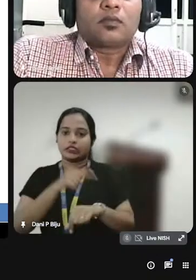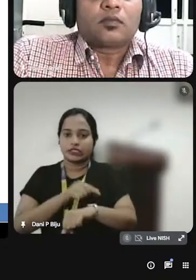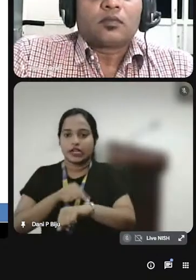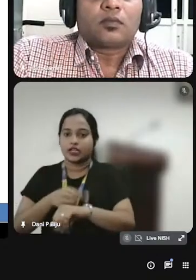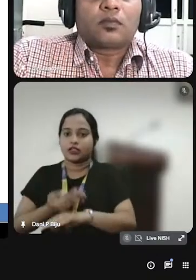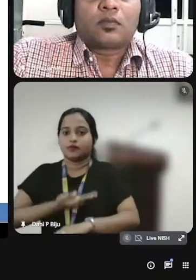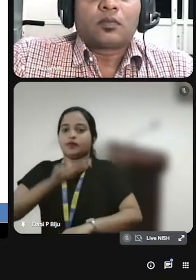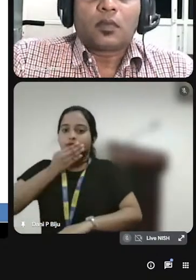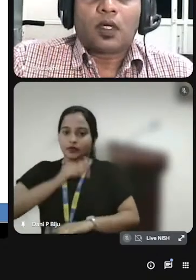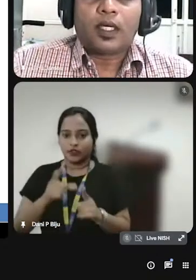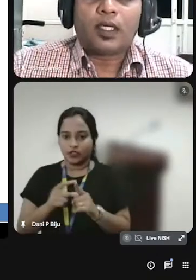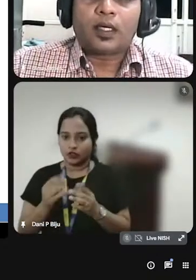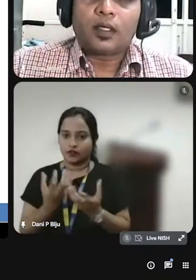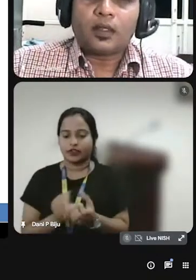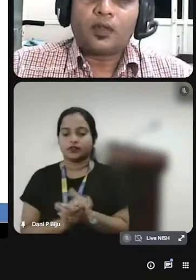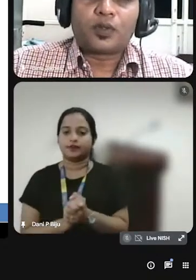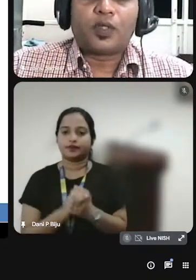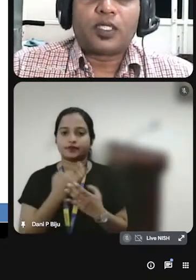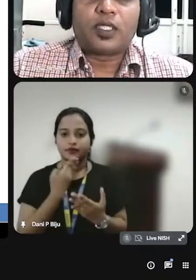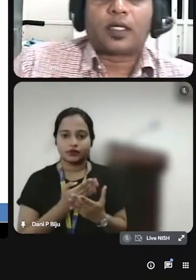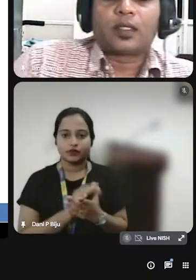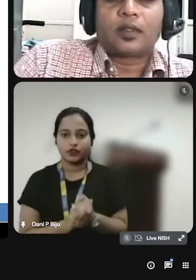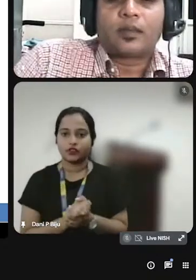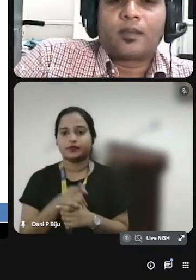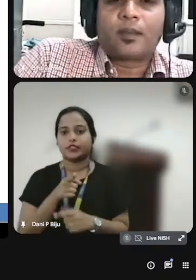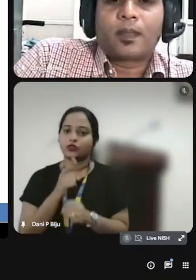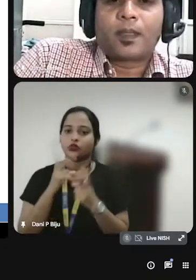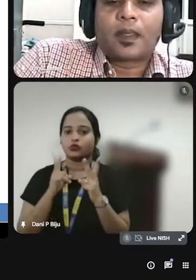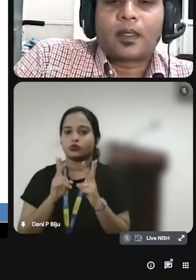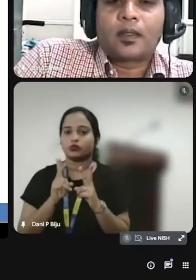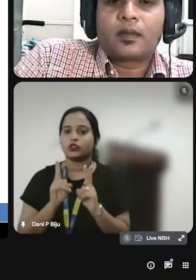ശരി സാർ, താങ്ക് യു. ഇതാണ് യൂഷ്വലി ചെയ്യേണ്ടത്.